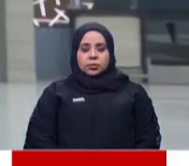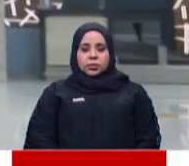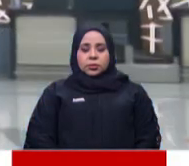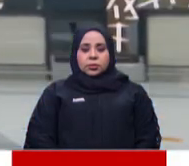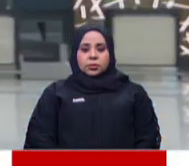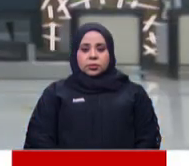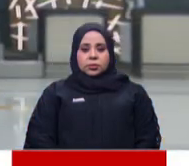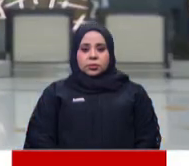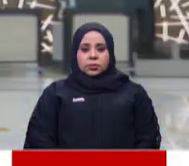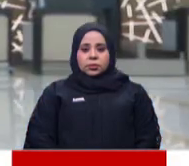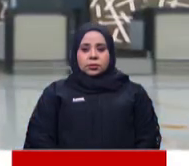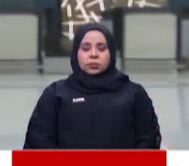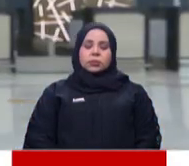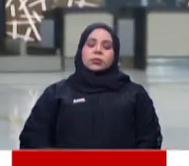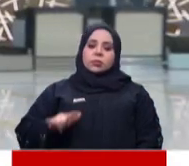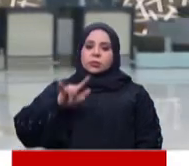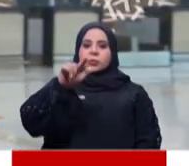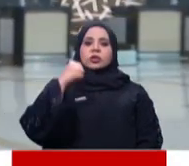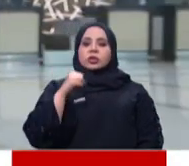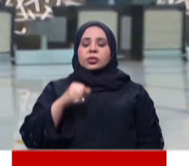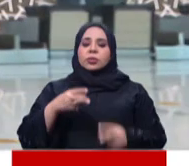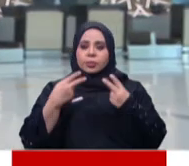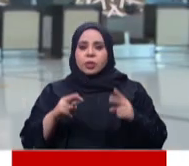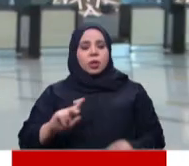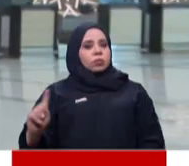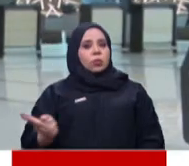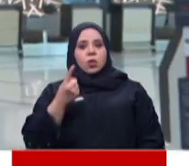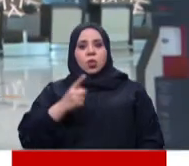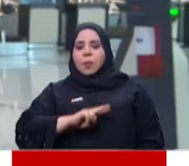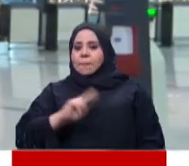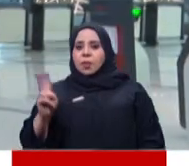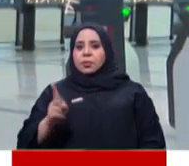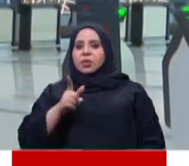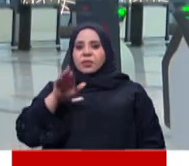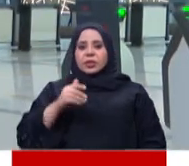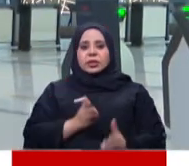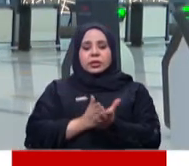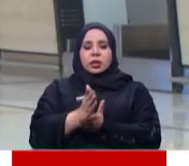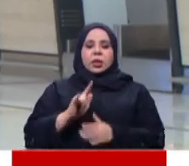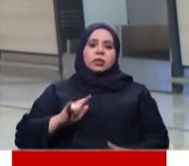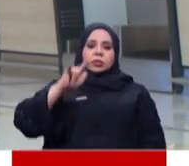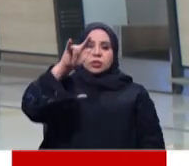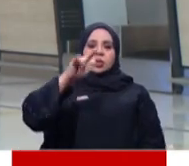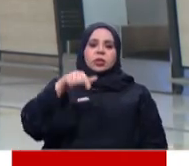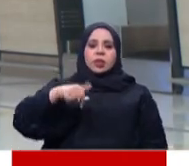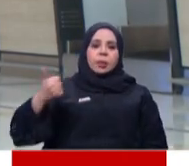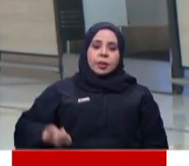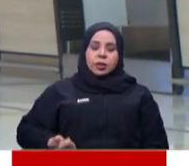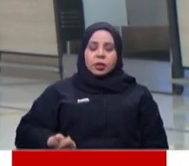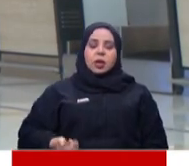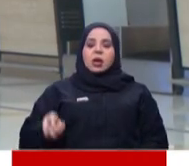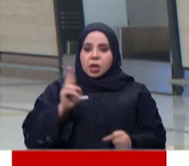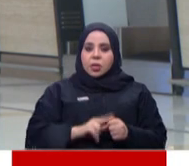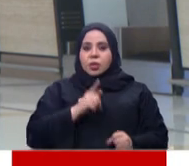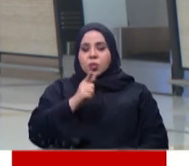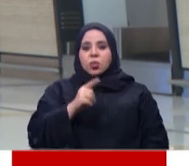يشكل تدشين مبنى المسافرين الجديد نقلة نوعية كبيرة في قطاع النقل الجوي في مملكة البحرين، كما